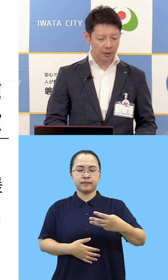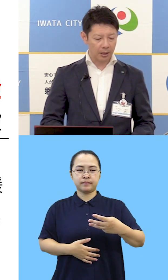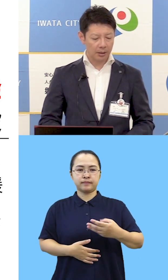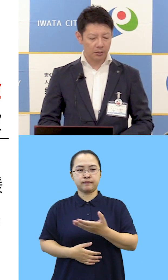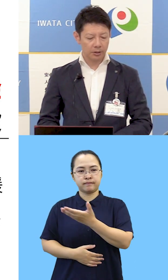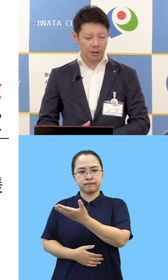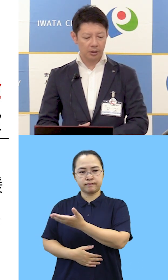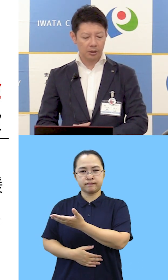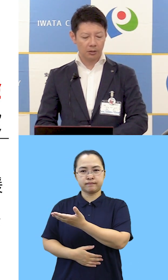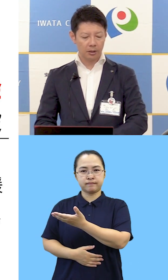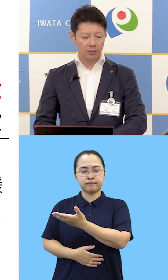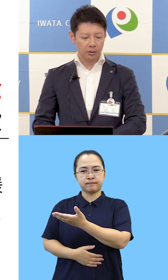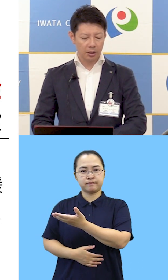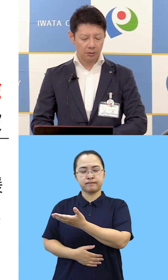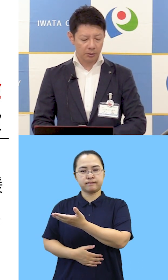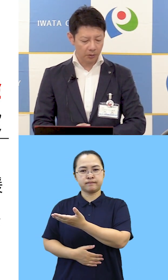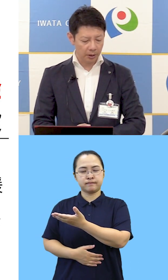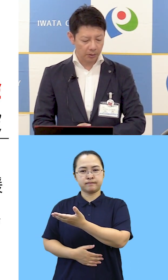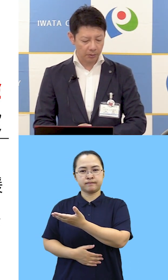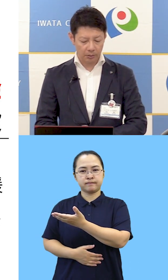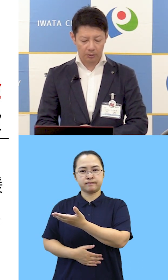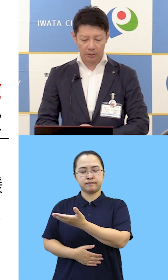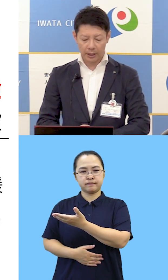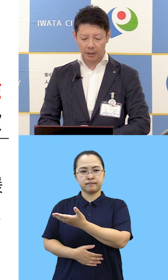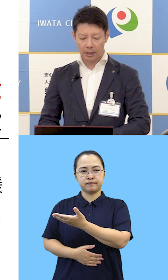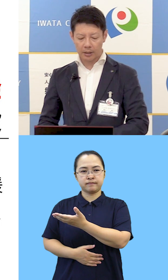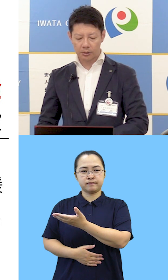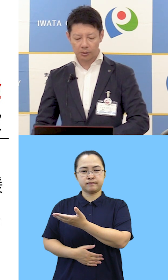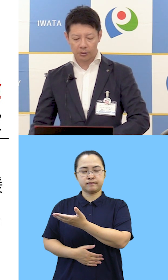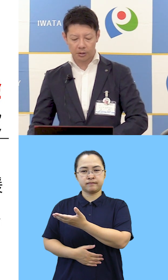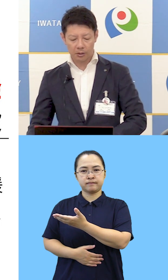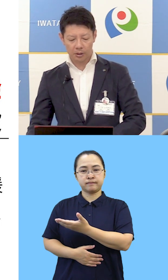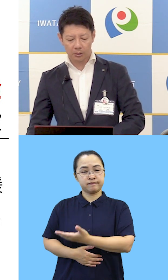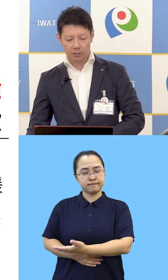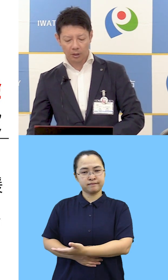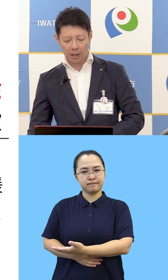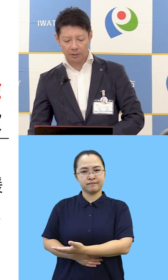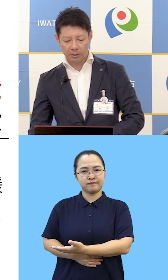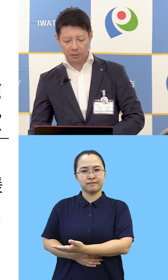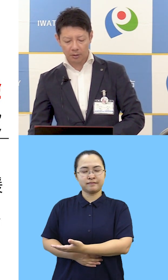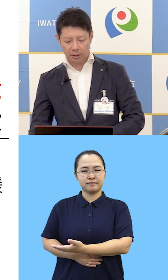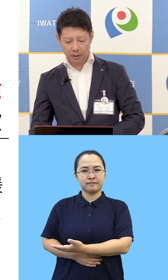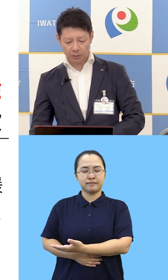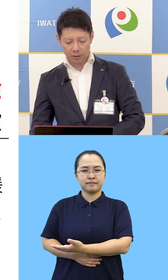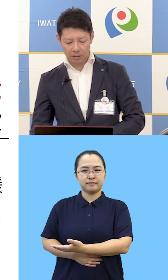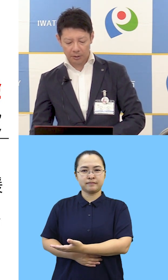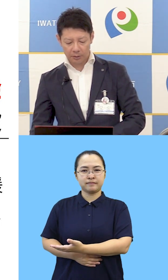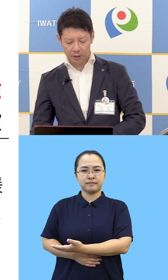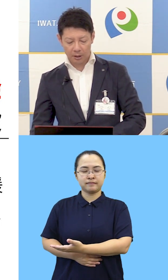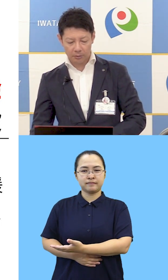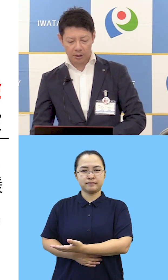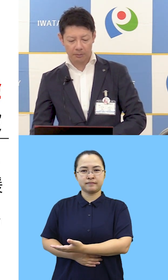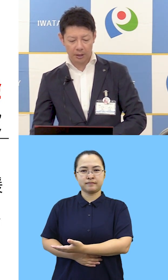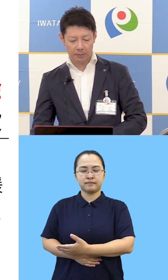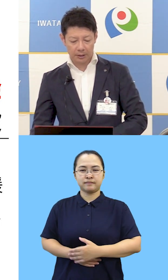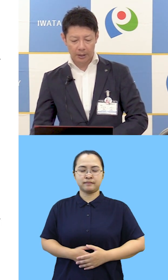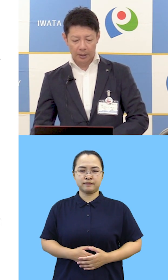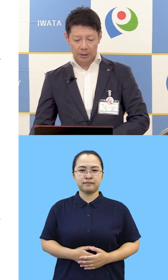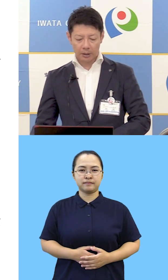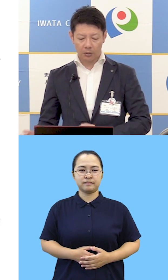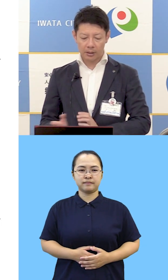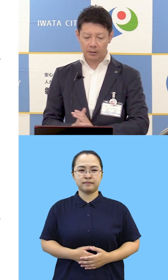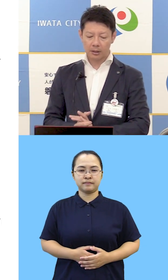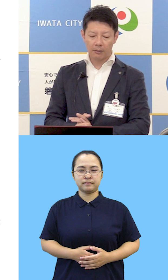脱炭素経営促進事業費補助金を創設ということで、中小事業者等のカーボンニュートラルへの取り組みを支援をしてまいります